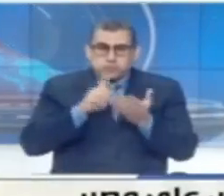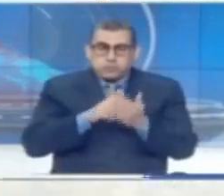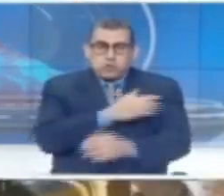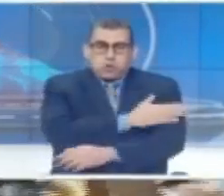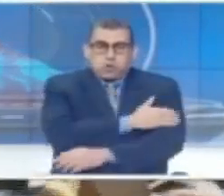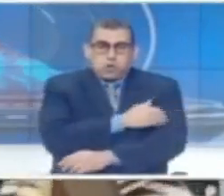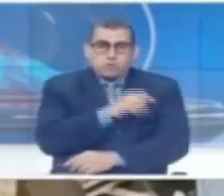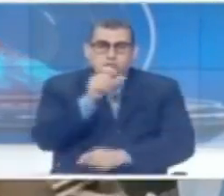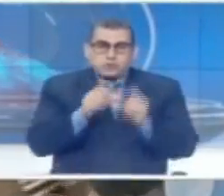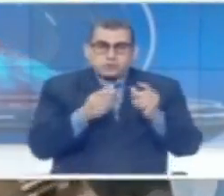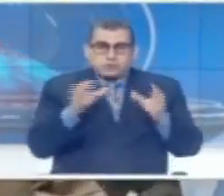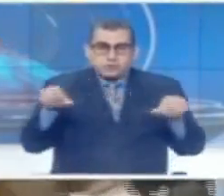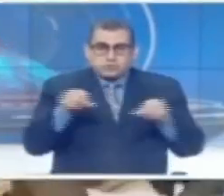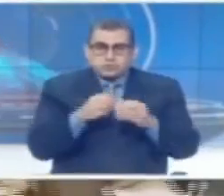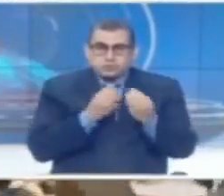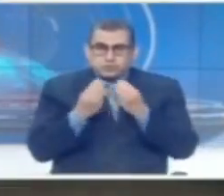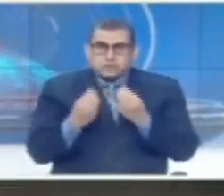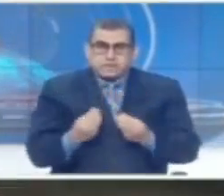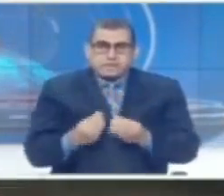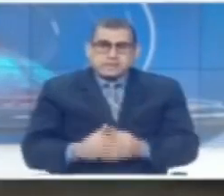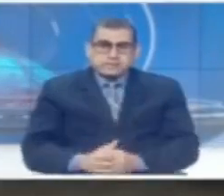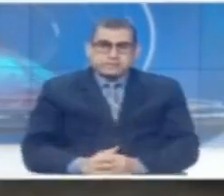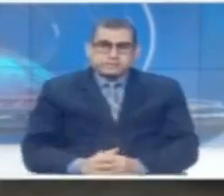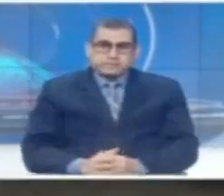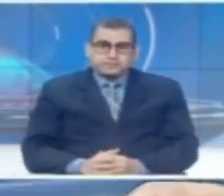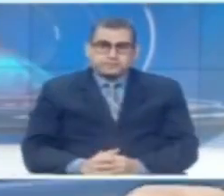عدد من أعضاء الملتقى.